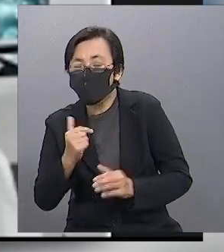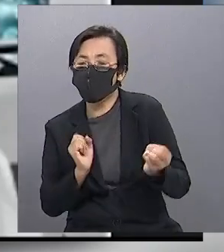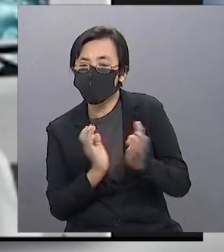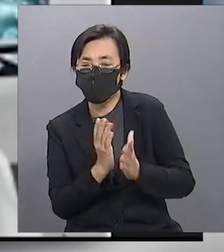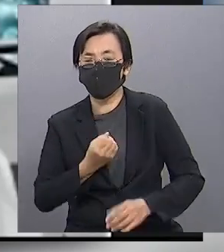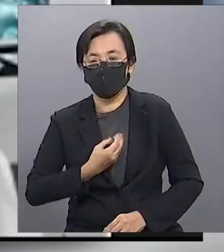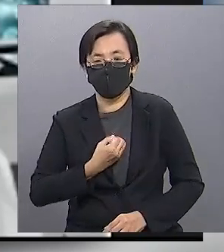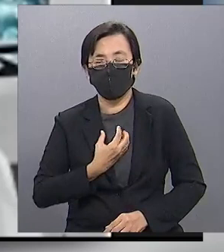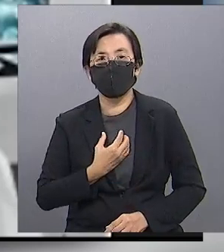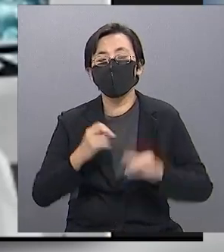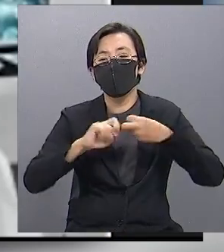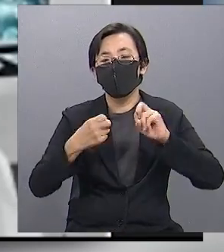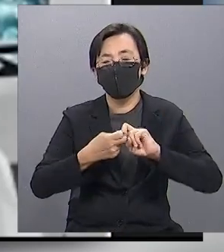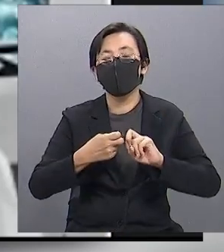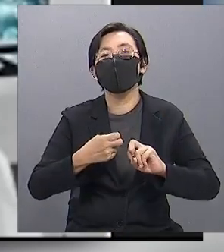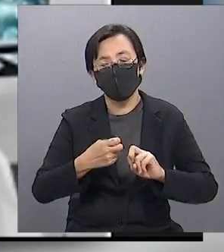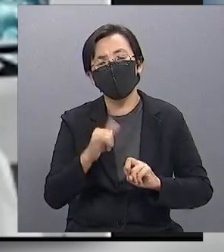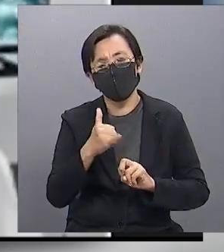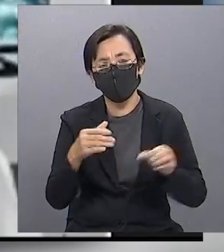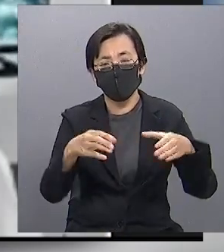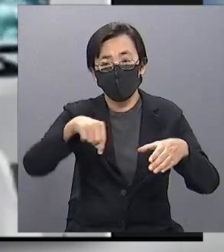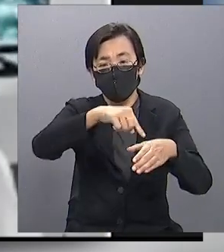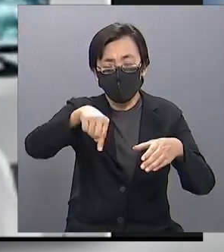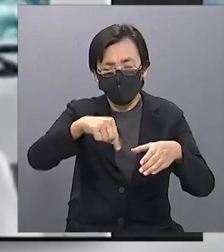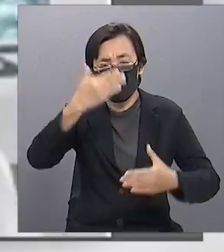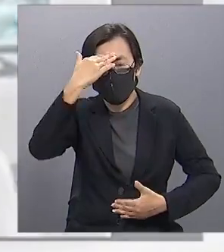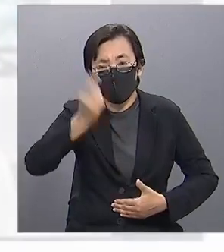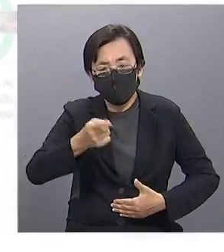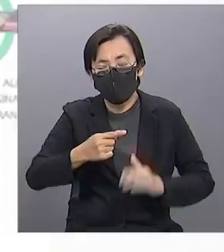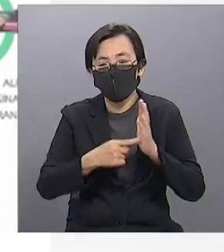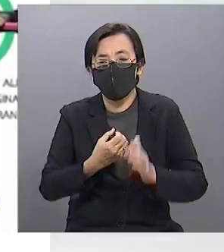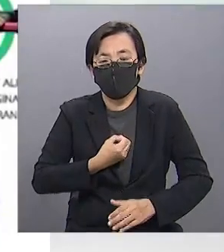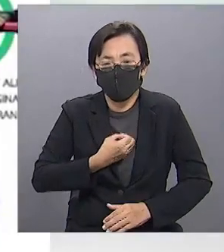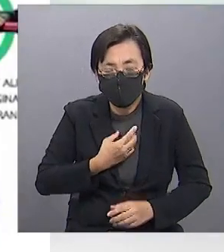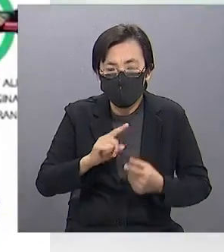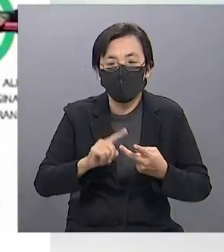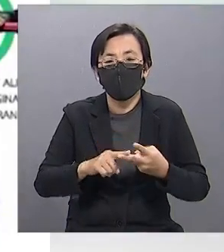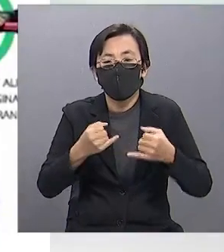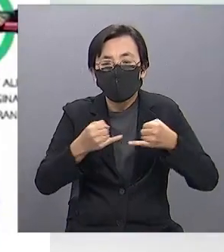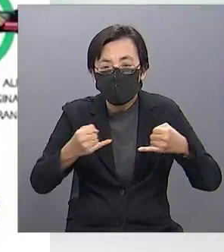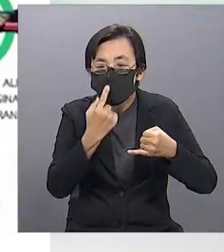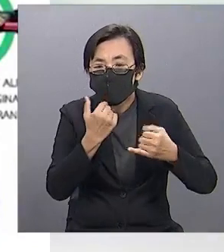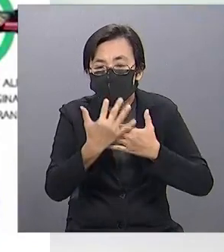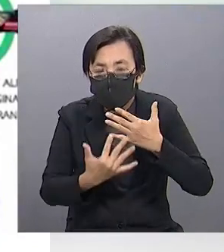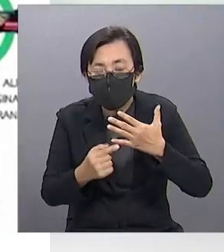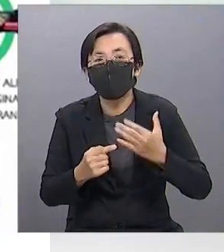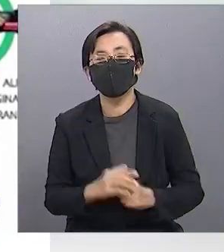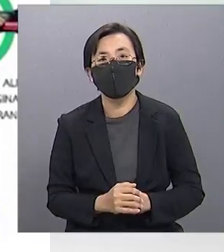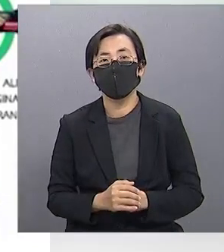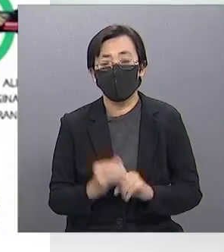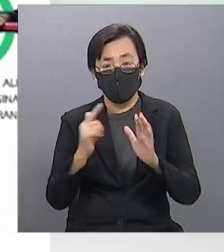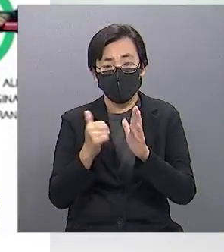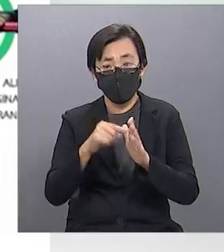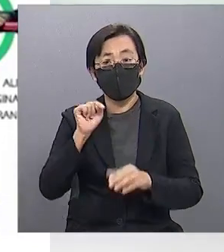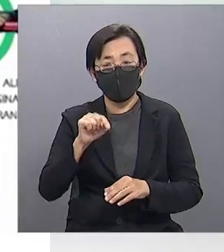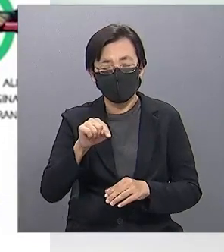ากับบางกลุ่มที่มีโรคอยู่บ้างแล้วโรคหัวใจโรคเกี่ยวกับระบบเส้นเลือดเพราะว่ายาในกลุ่มนี้ที่เรียกว่าซินาด